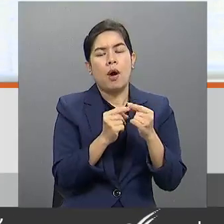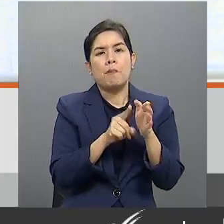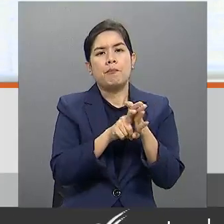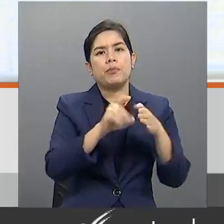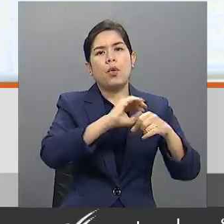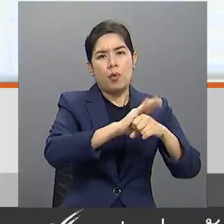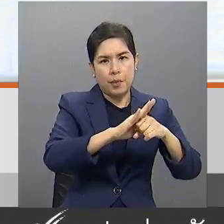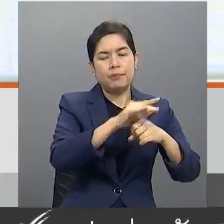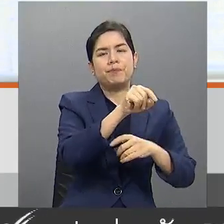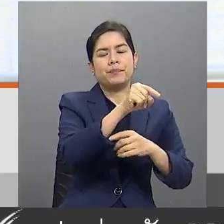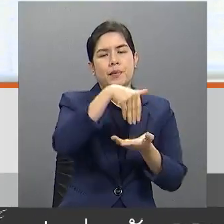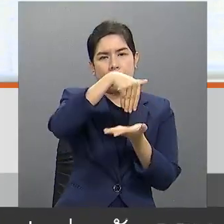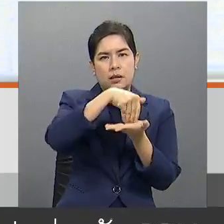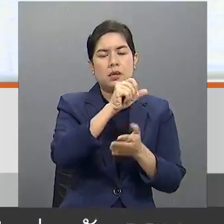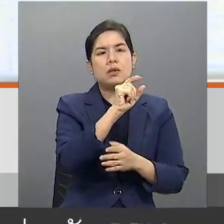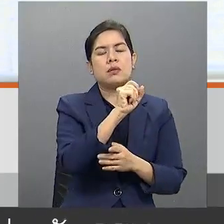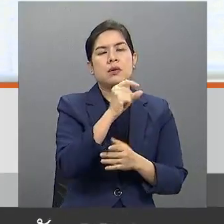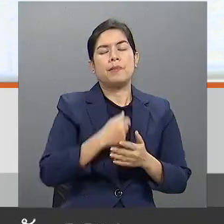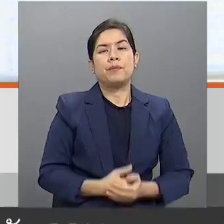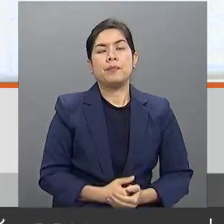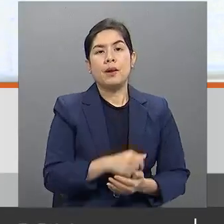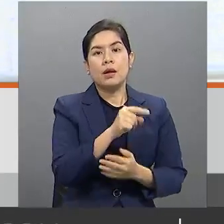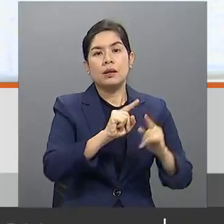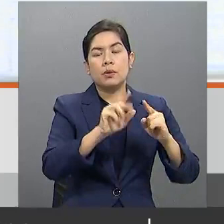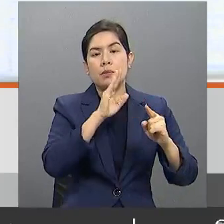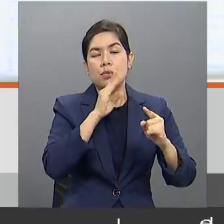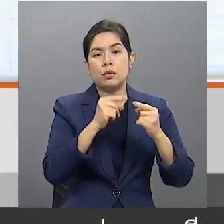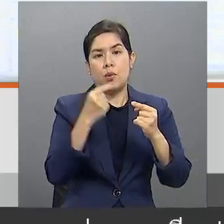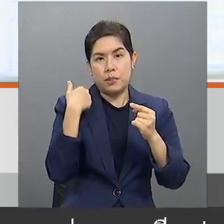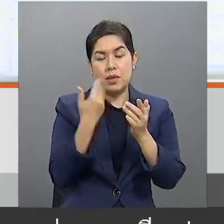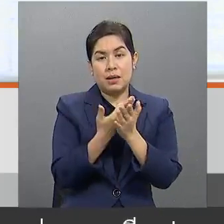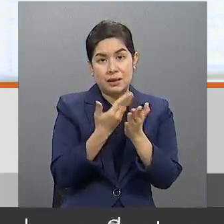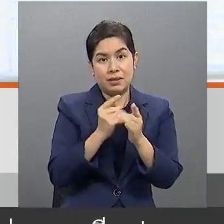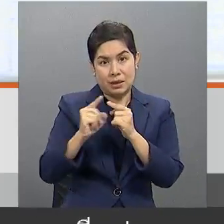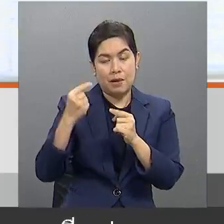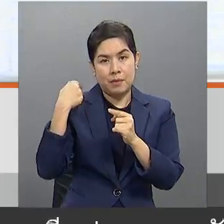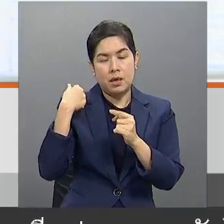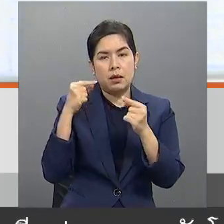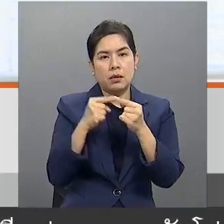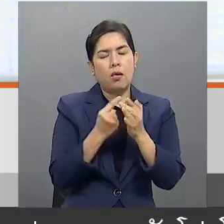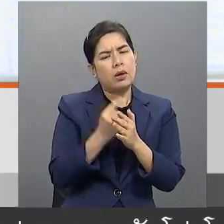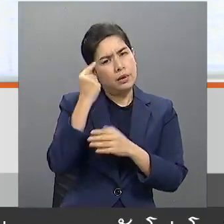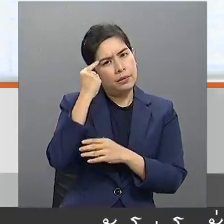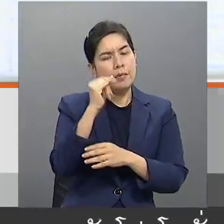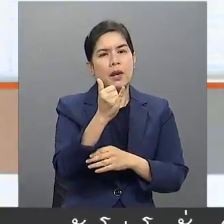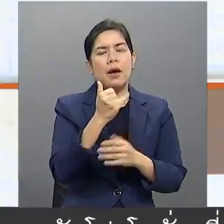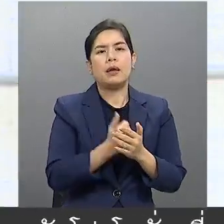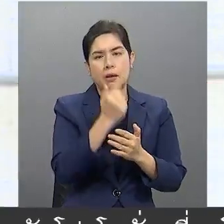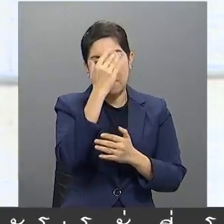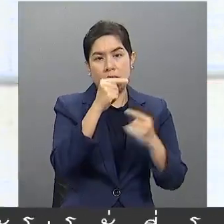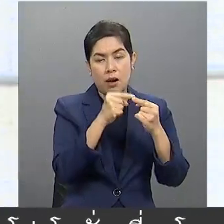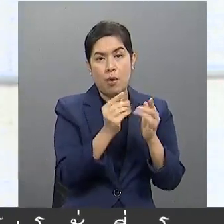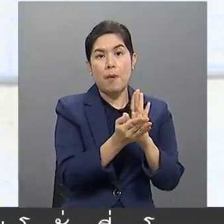ทำไปนะคะแต่ว่าถ้าเกิดว่าไม่มีเงินเข้ามาในช่วงอื่นความต้องการการใช้เงินก็เอาจักเราก็สามารถเอานี้ไปใช้กับ